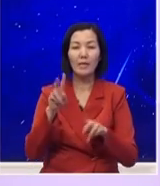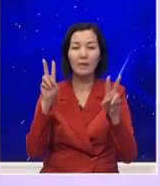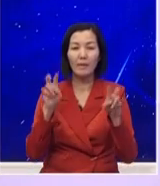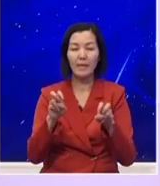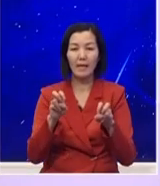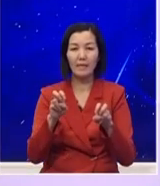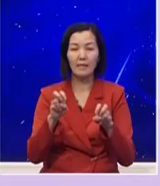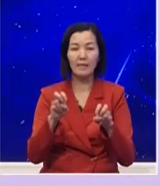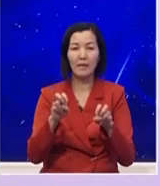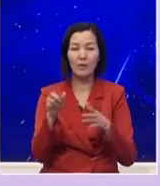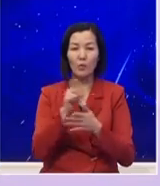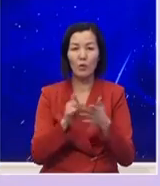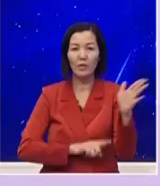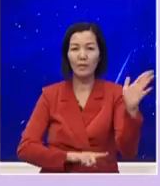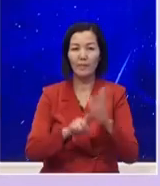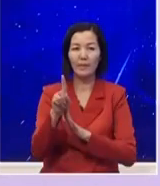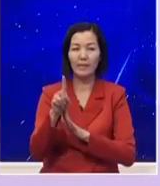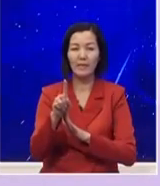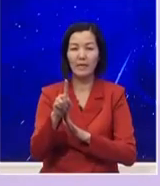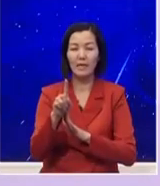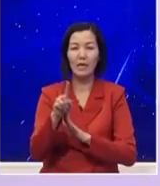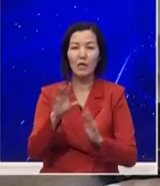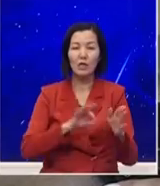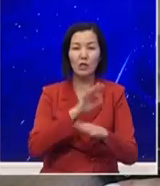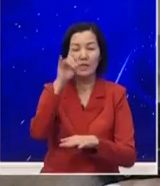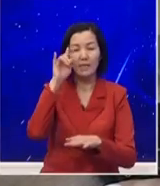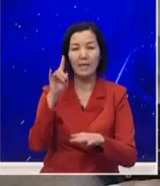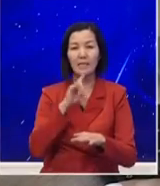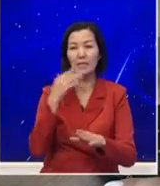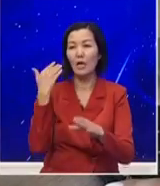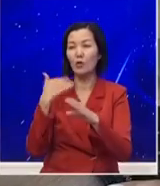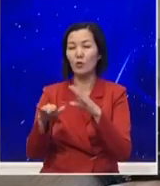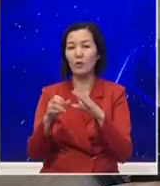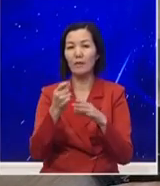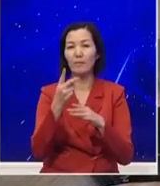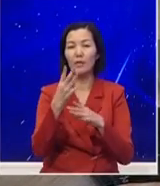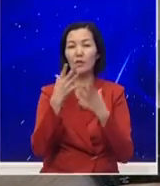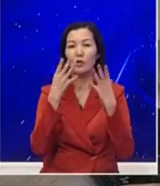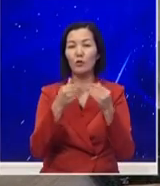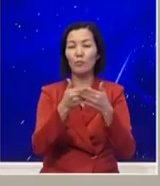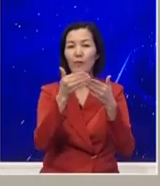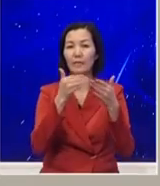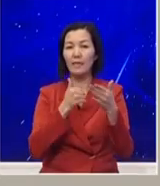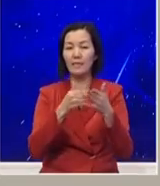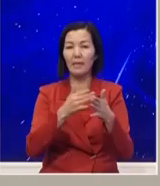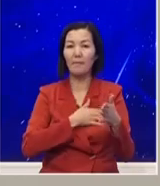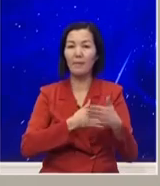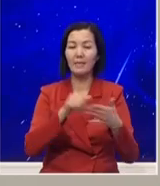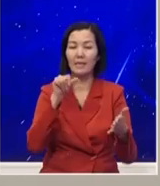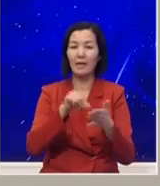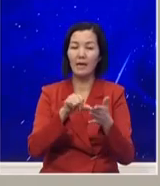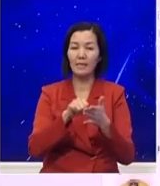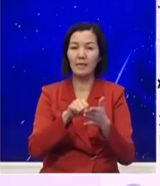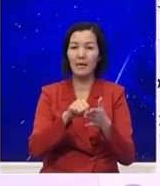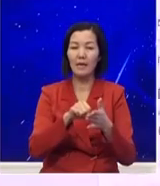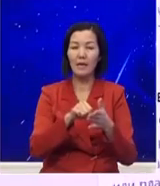Шығыс қазақстандық Әбубәкір Қайранға жолдады. Жалпы бірнеше күн бұрын басталса да, әдебиет саласындағы азаматтар белсенді. Бірінен кейін